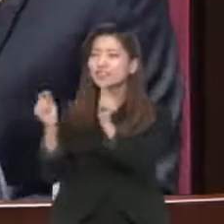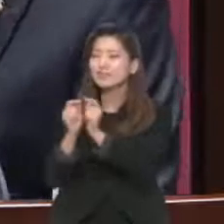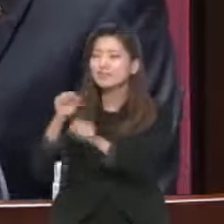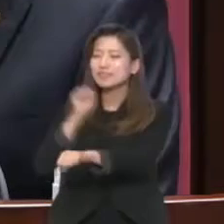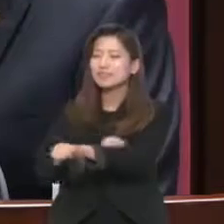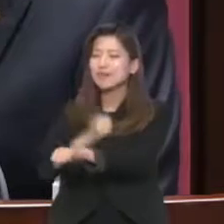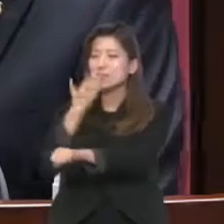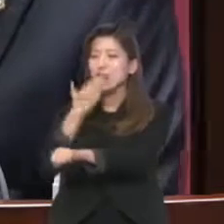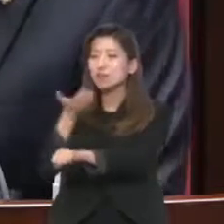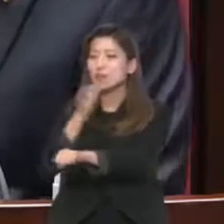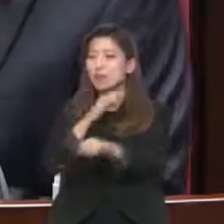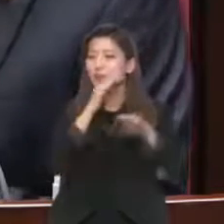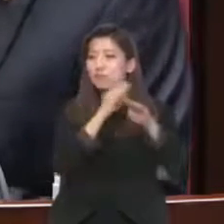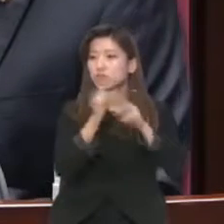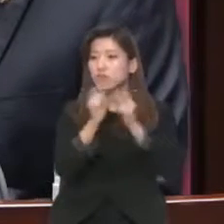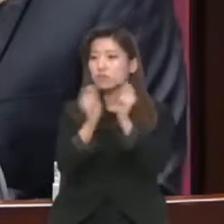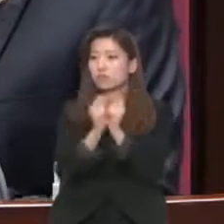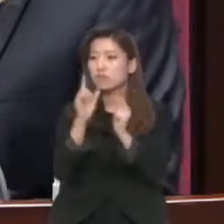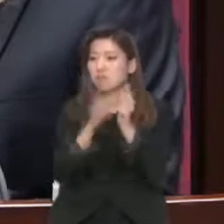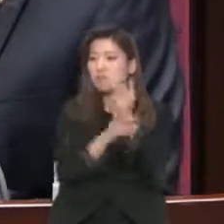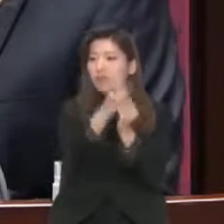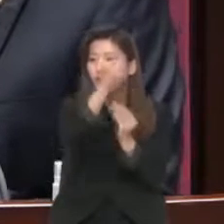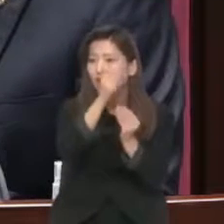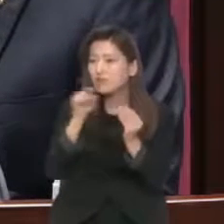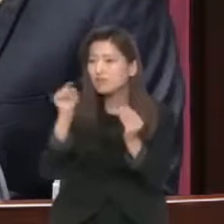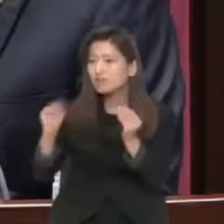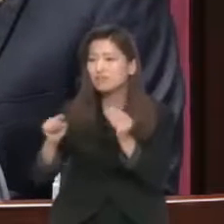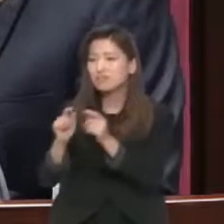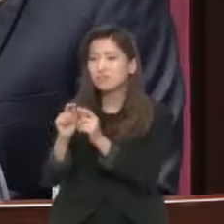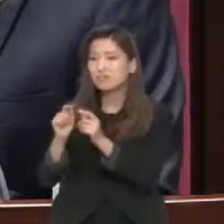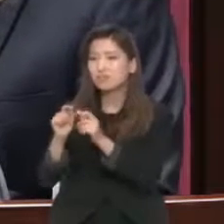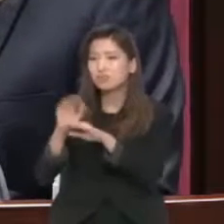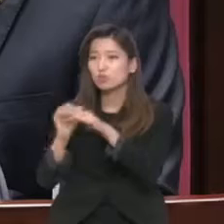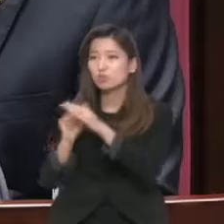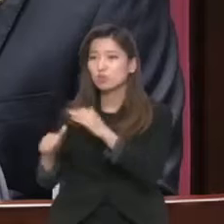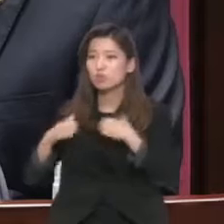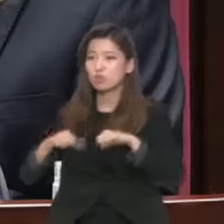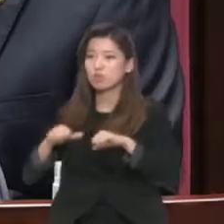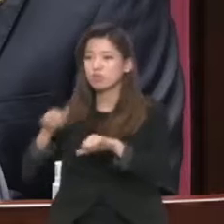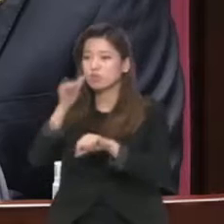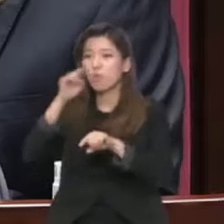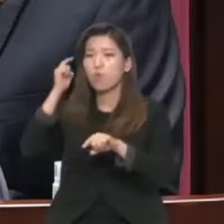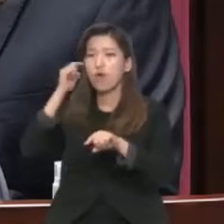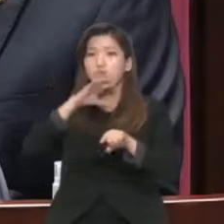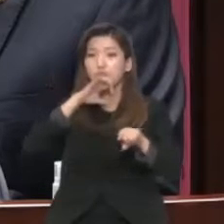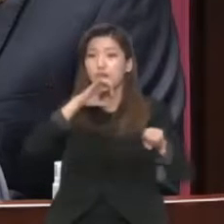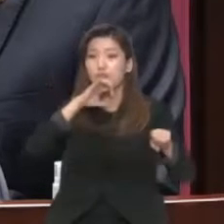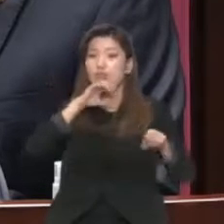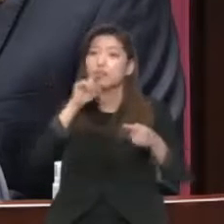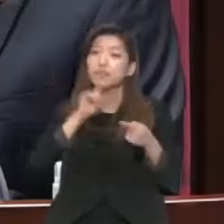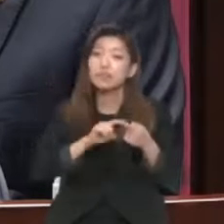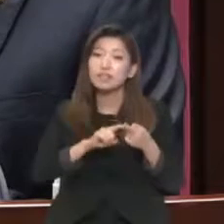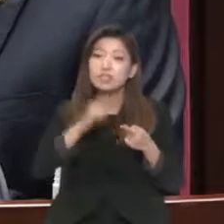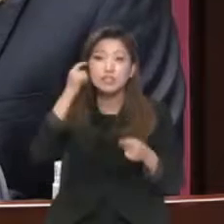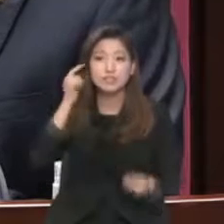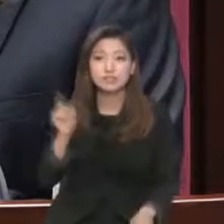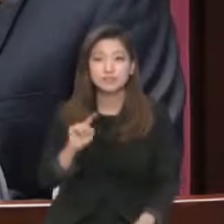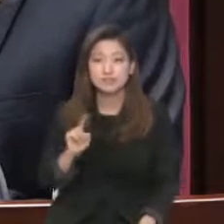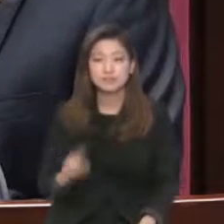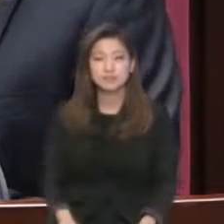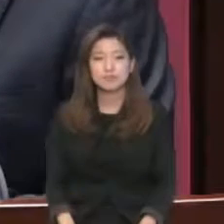것을 이해하십니까? 그러나 다른 한 측면에서 의원님도 마찬가지시겠습니다만 그때 그 문제